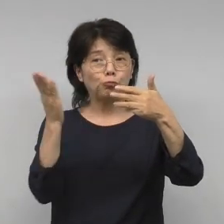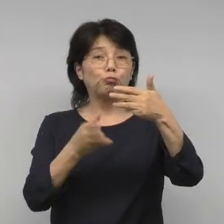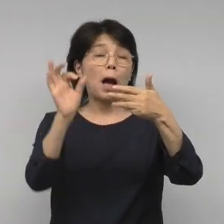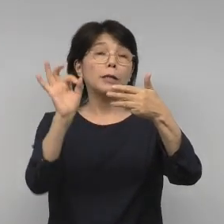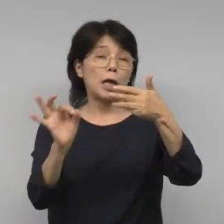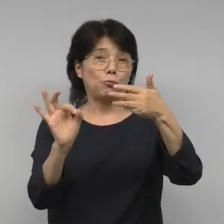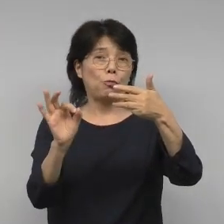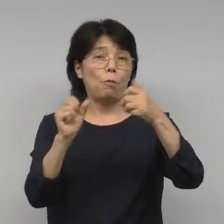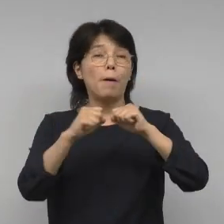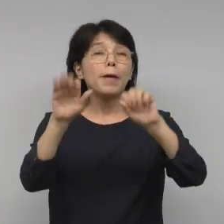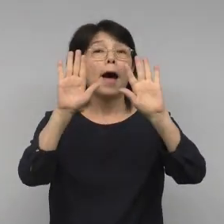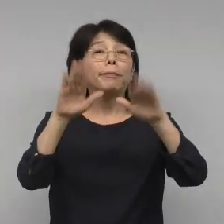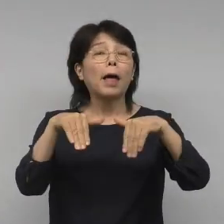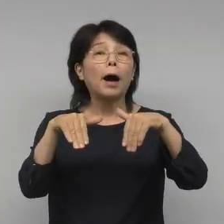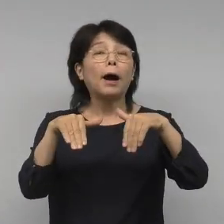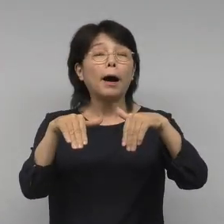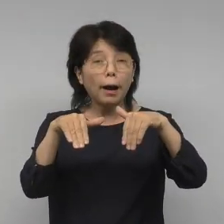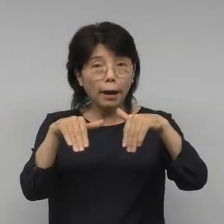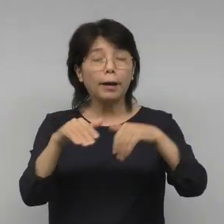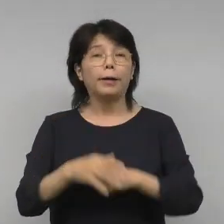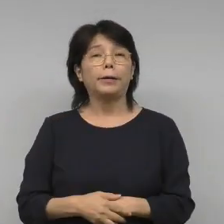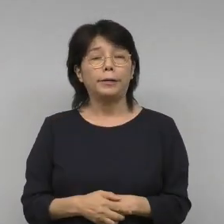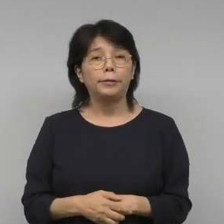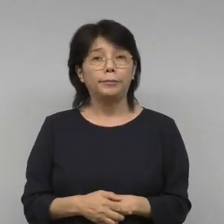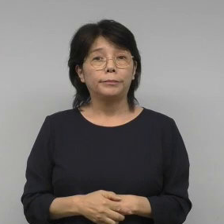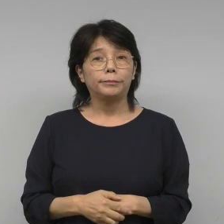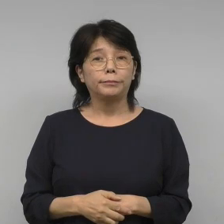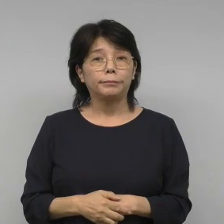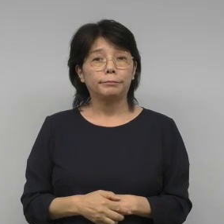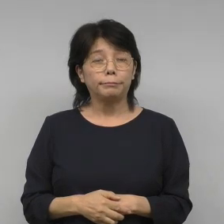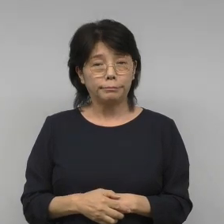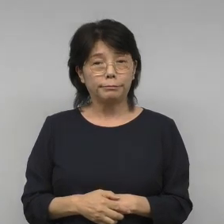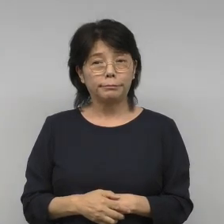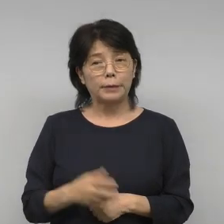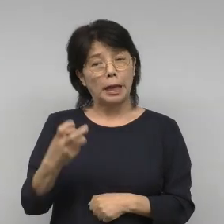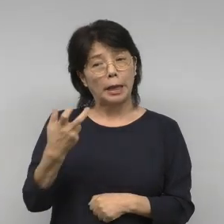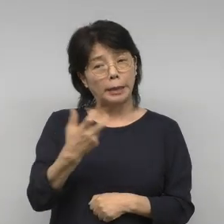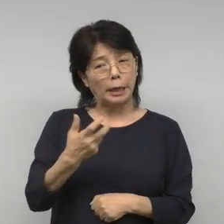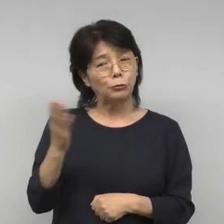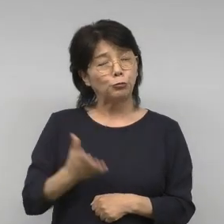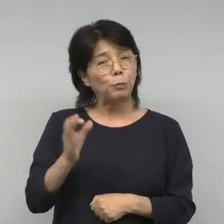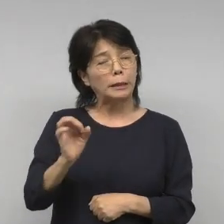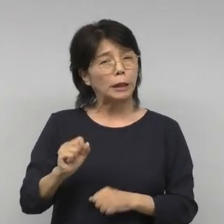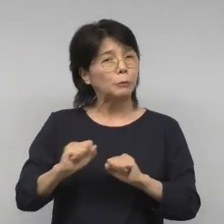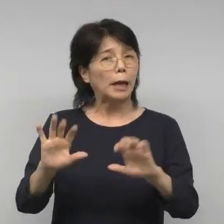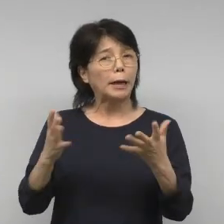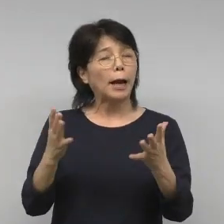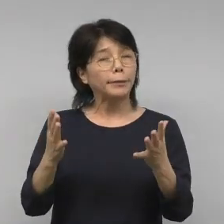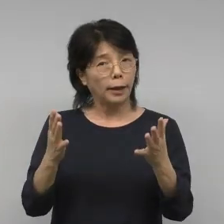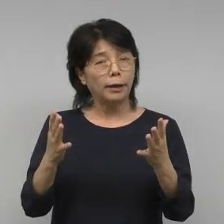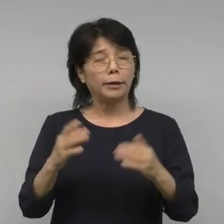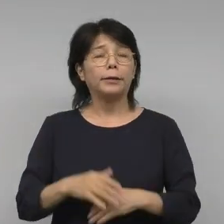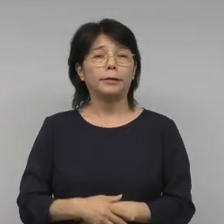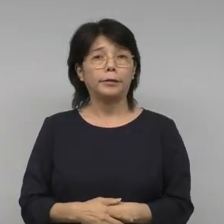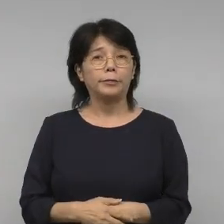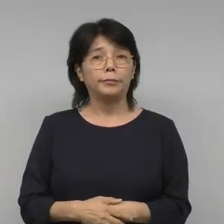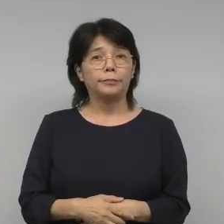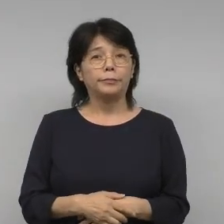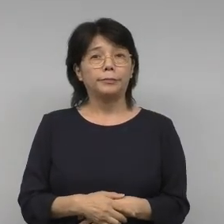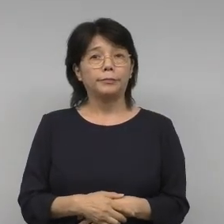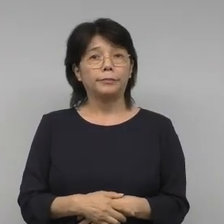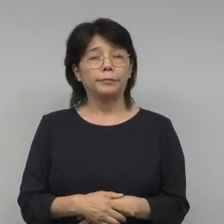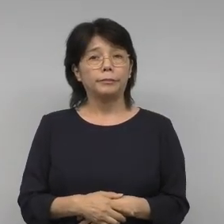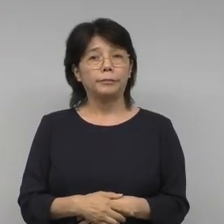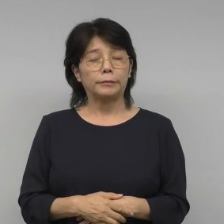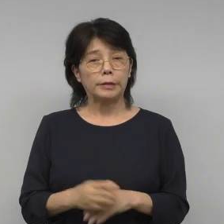割におきましてフェアトレードを実施した、逆に言ったら7割が実施をしていないということであります。まあ、実際